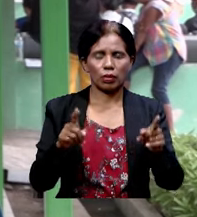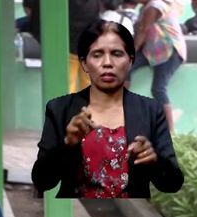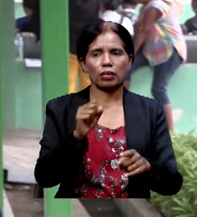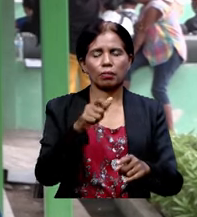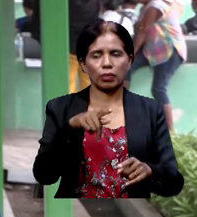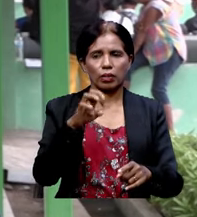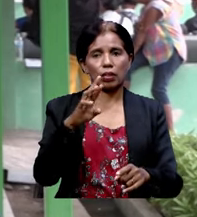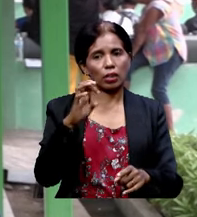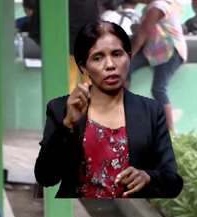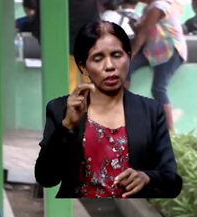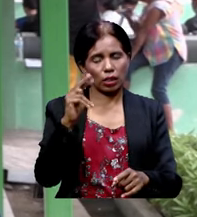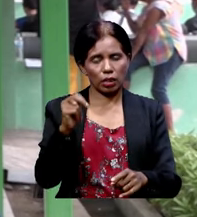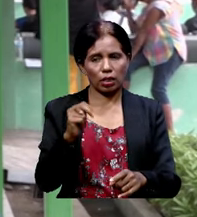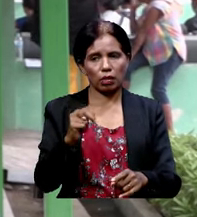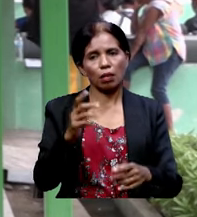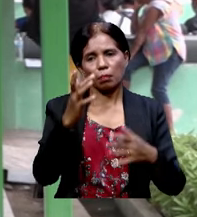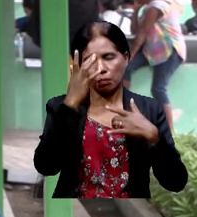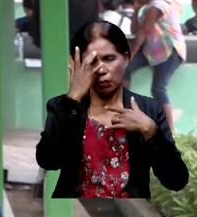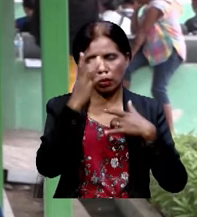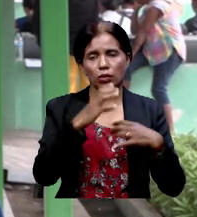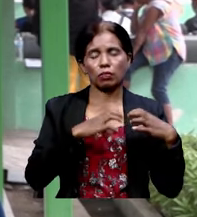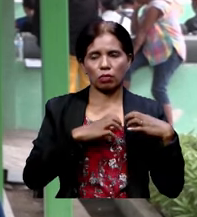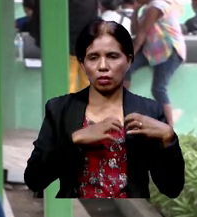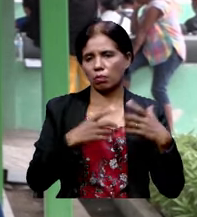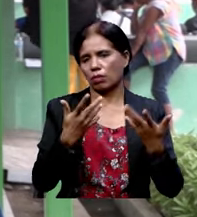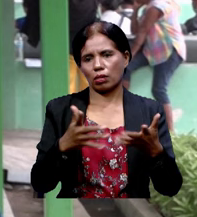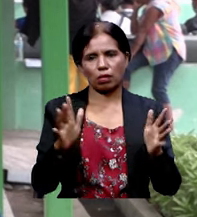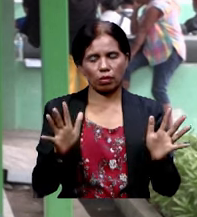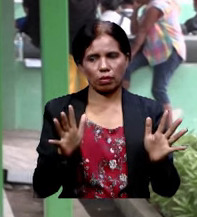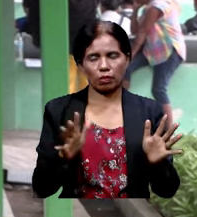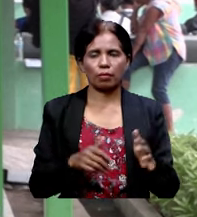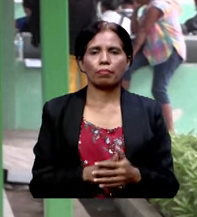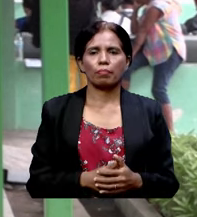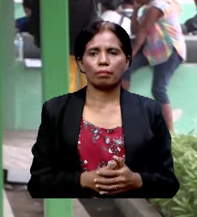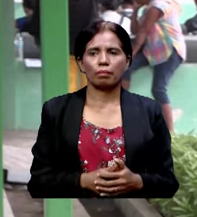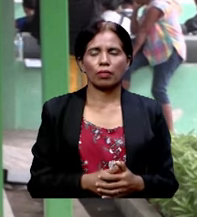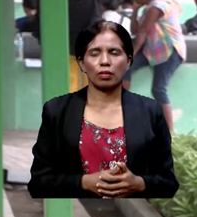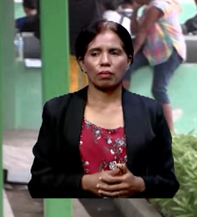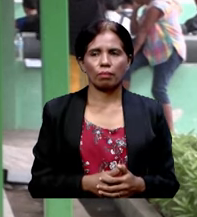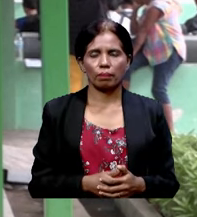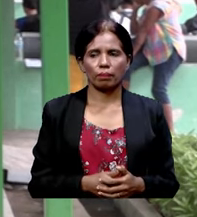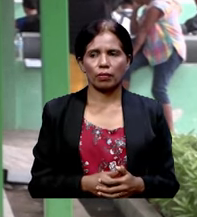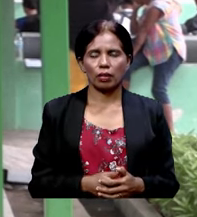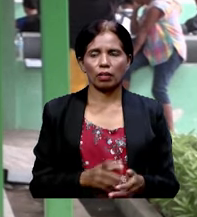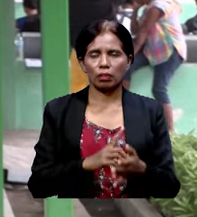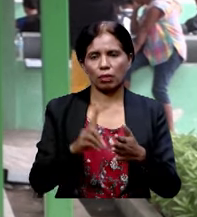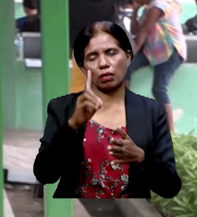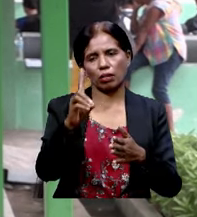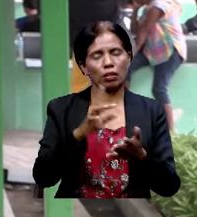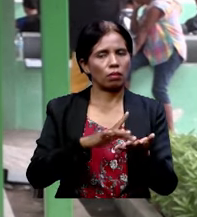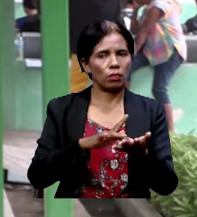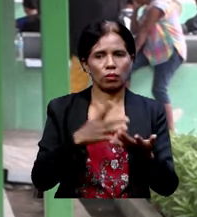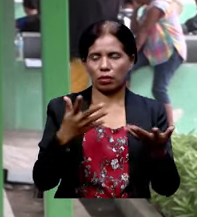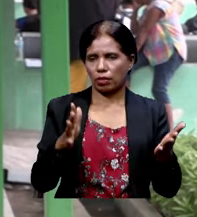obe antisida obe vitamin ne mak laya ne mak laya ne mak lokal se semana idona